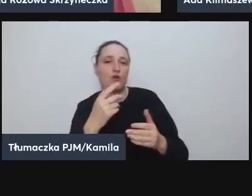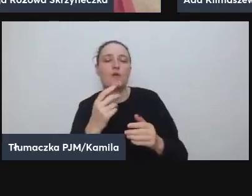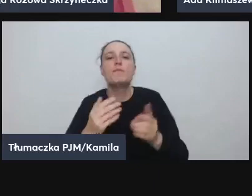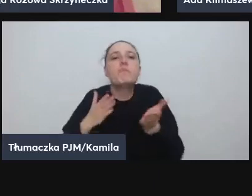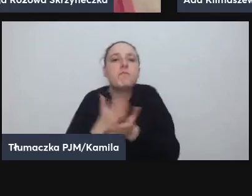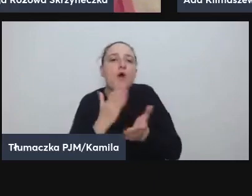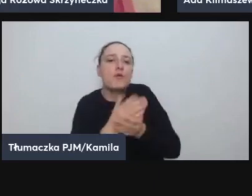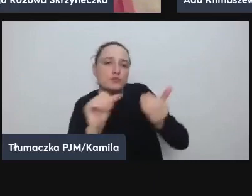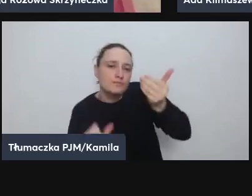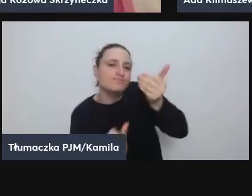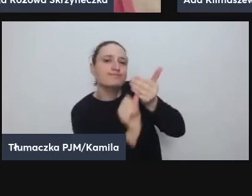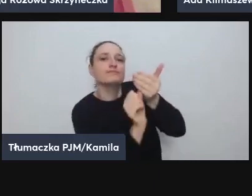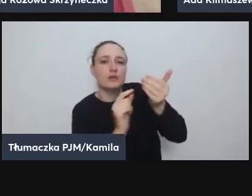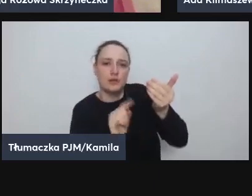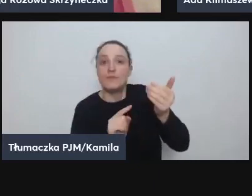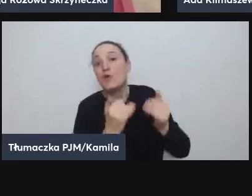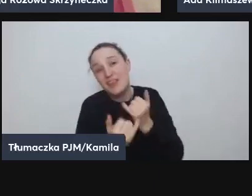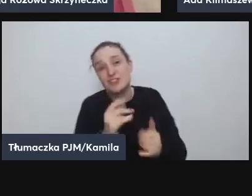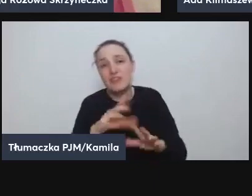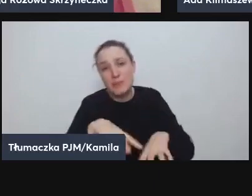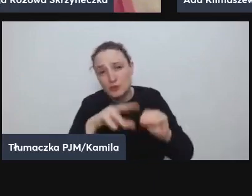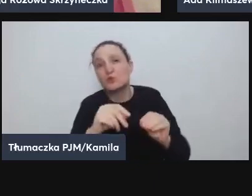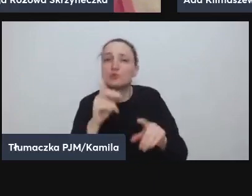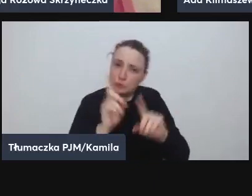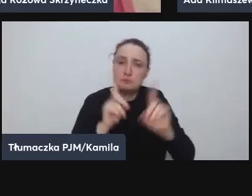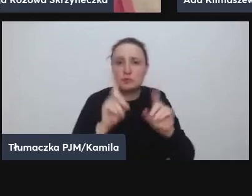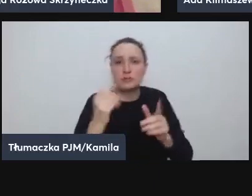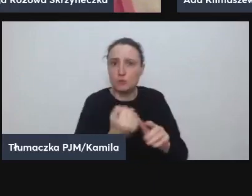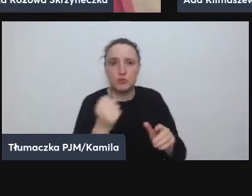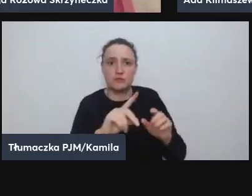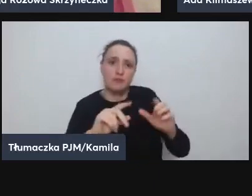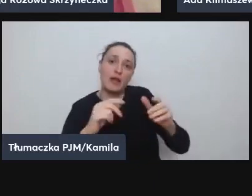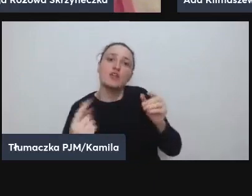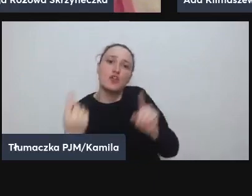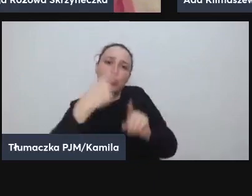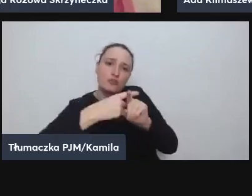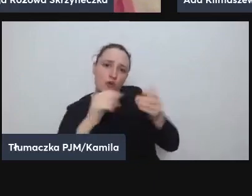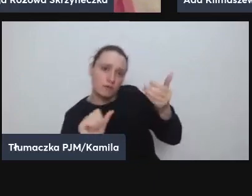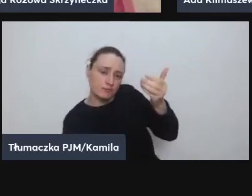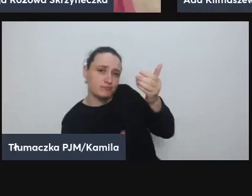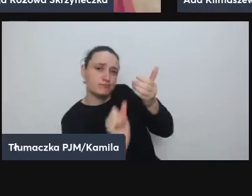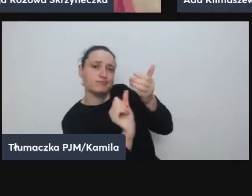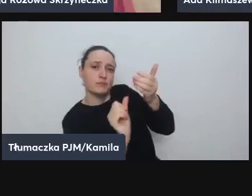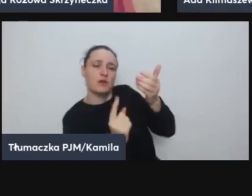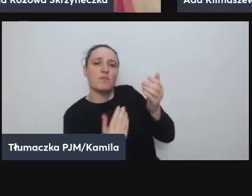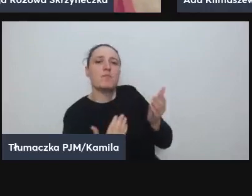wybierane przez osoby, które zaczynają swoją przygodę. Pokazuję też, tutaj mam tekturowy, tutaj mam